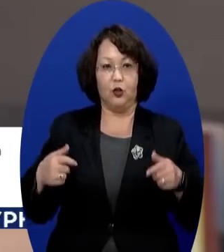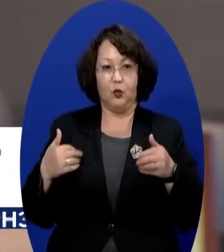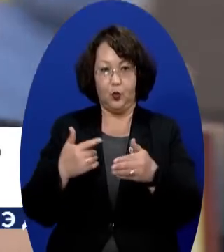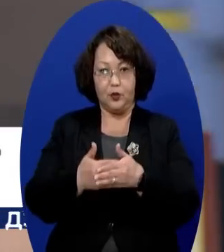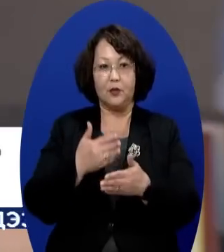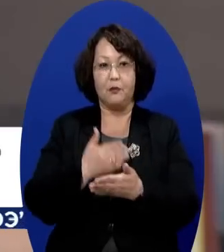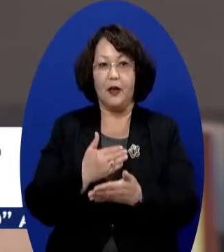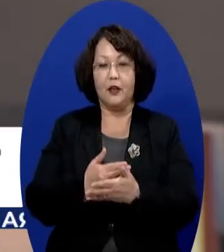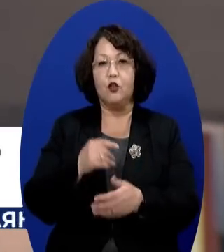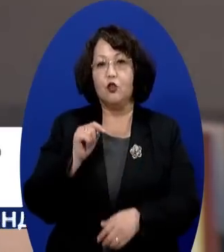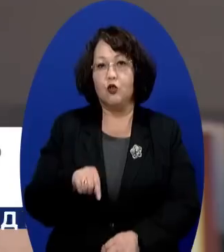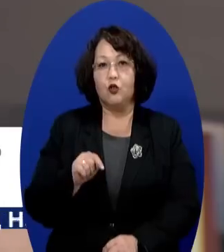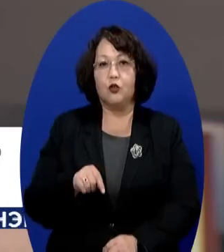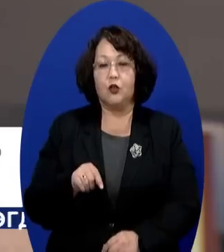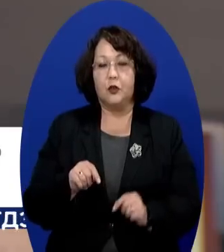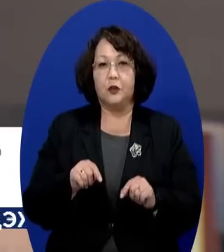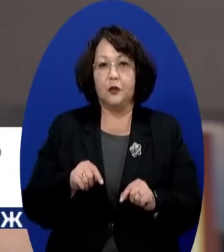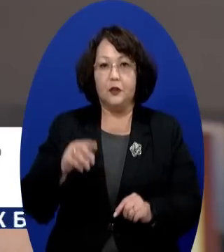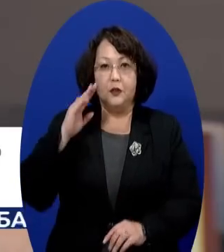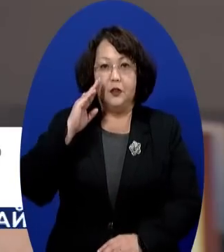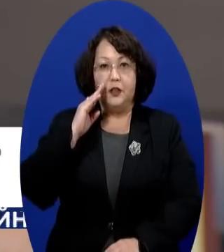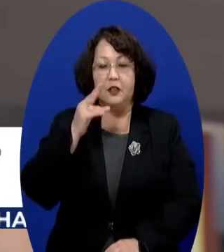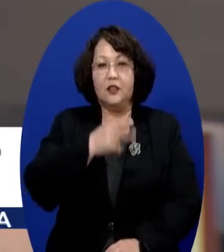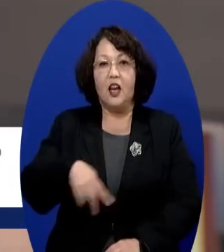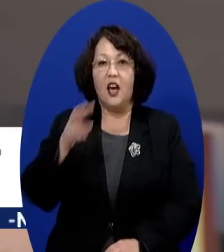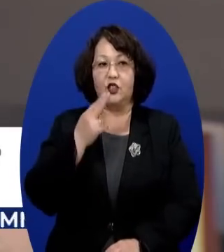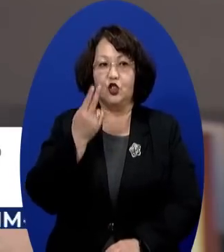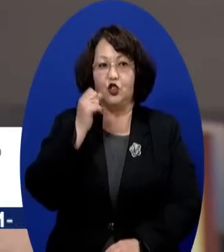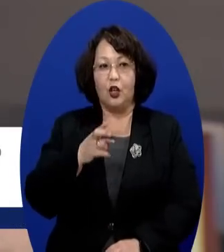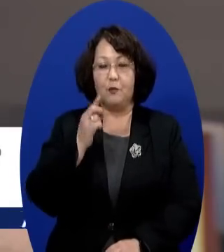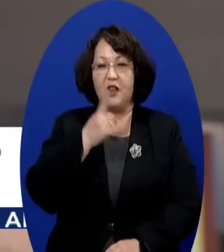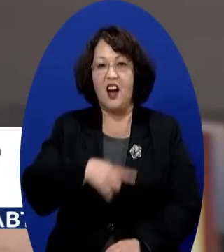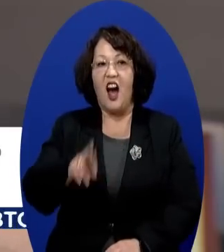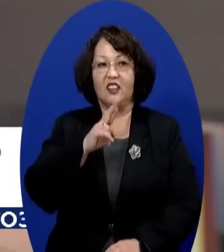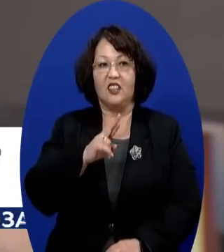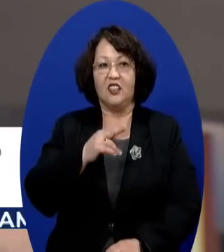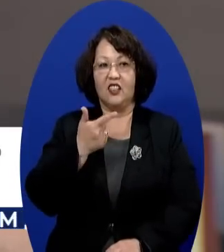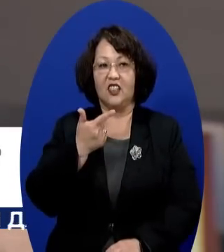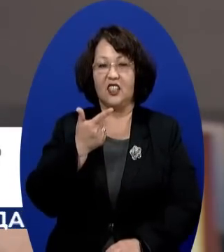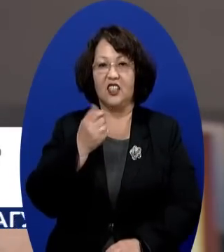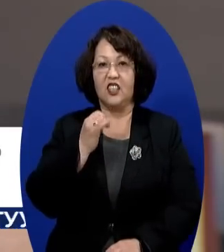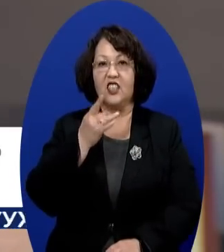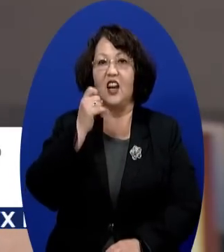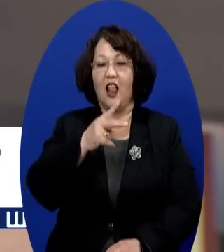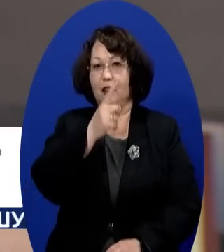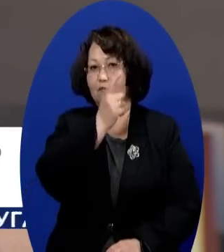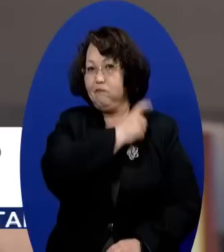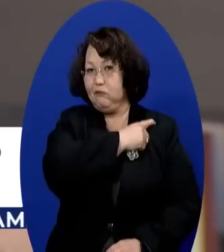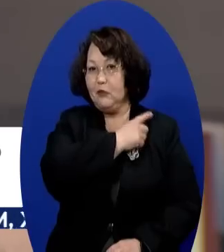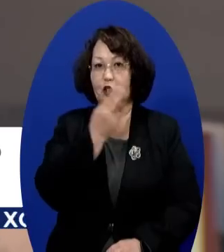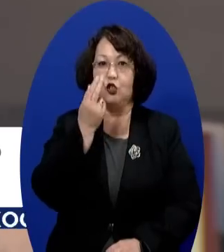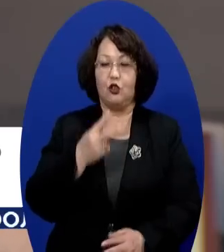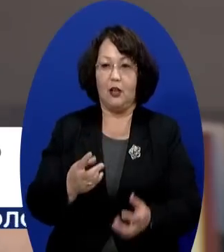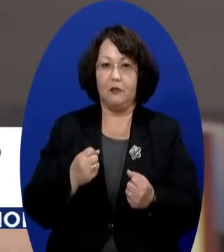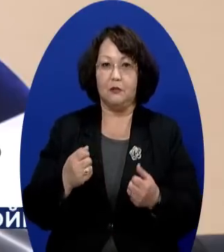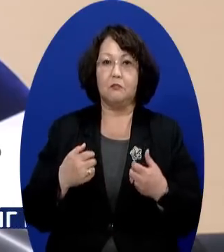Тэгээд өнөөдөр энэ цэргийн дээд цол бригадын генерал цол хүртэж байгаадаа маш их баяртай байна. Төрдөө ард түмэндээ